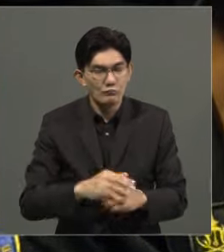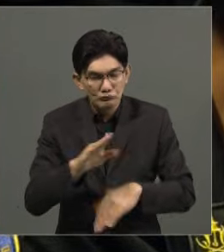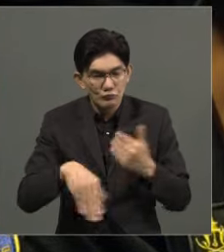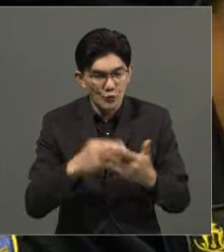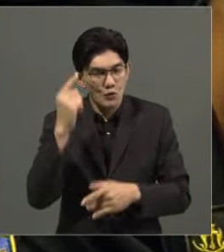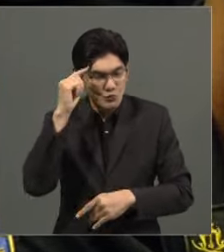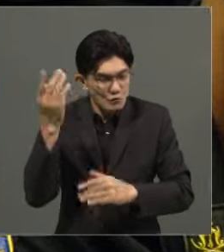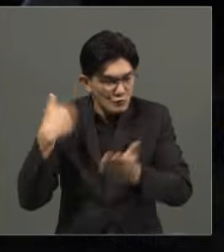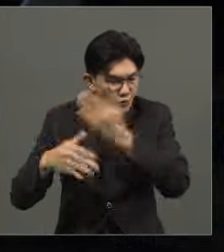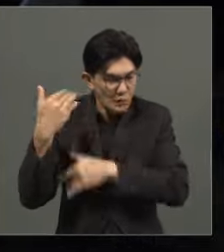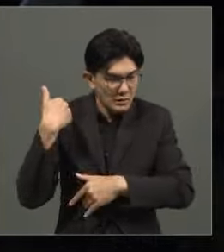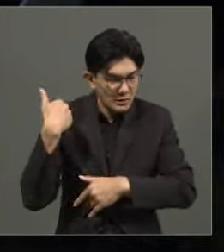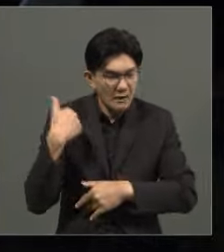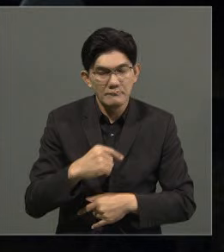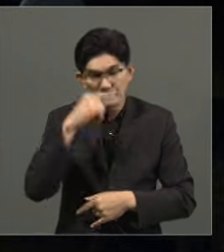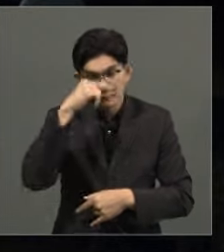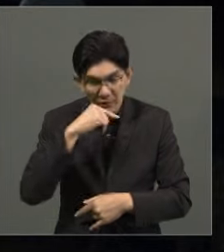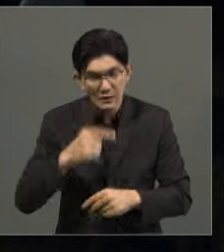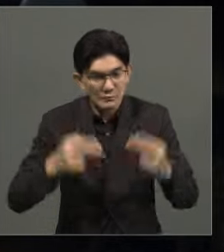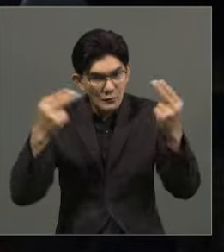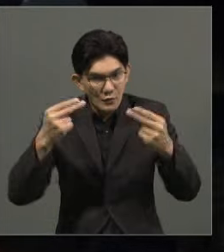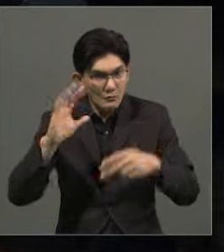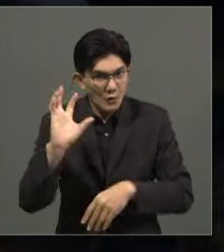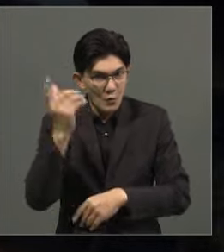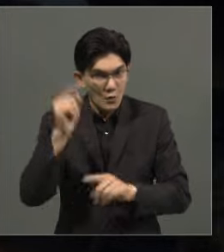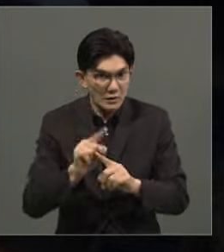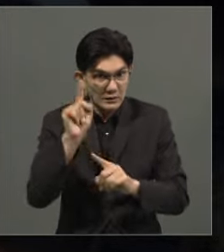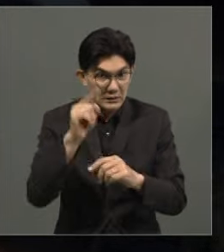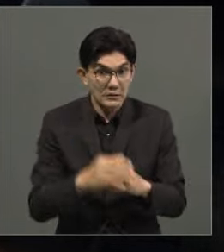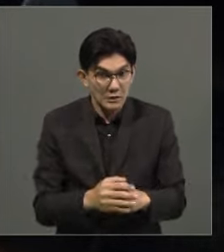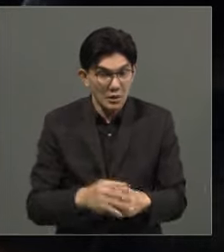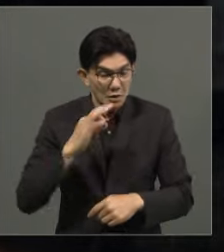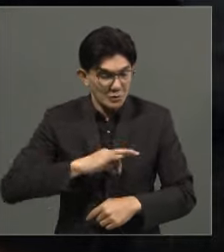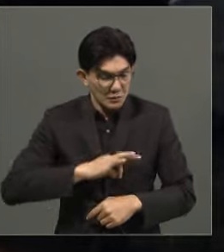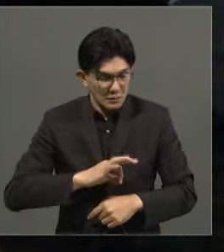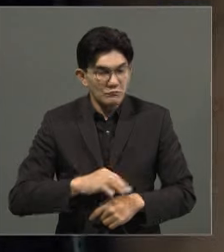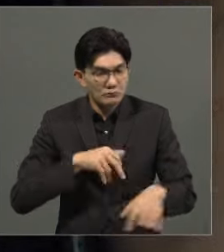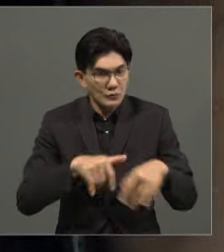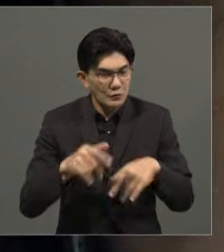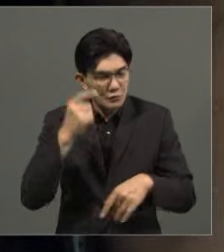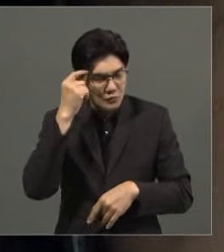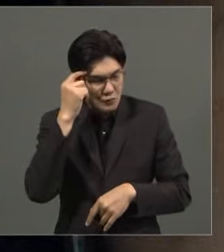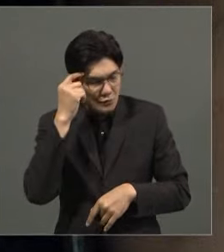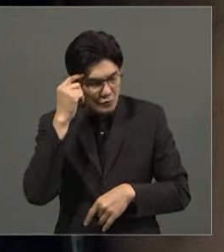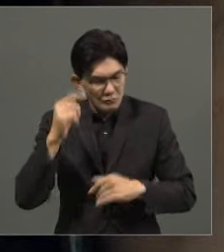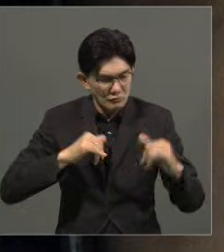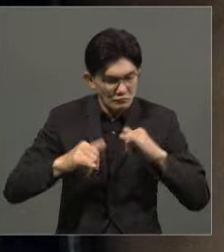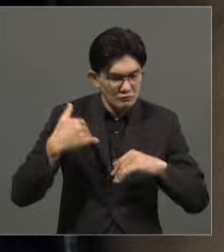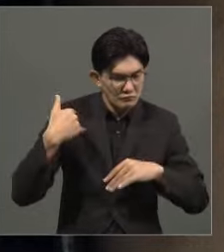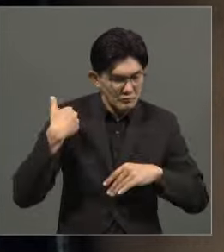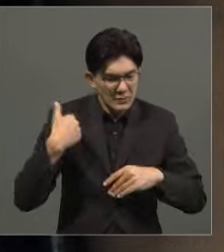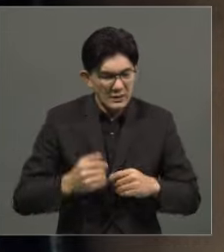รู้ถึงประวัติศาสตร์ความเป็นมาของสงครามโลกครั้งที่1รวมทั้งปลุกจิตสำนึกให้เยาวชนรับรู้ถึงความกล้าหาญและความเสียส